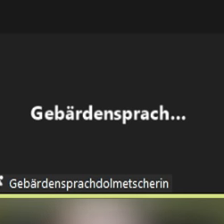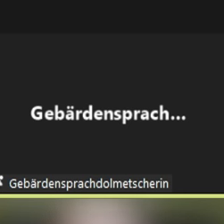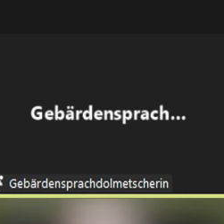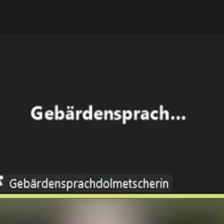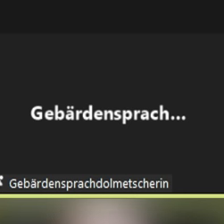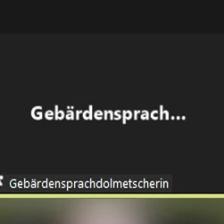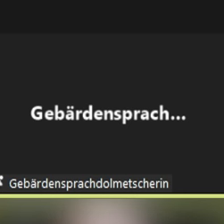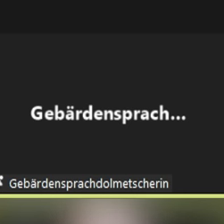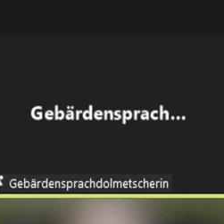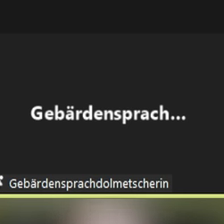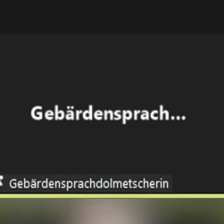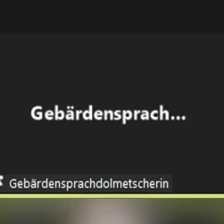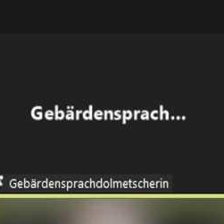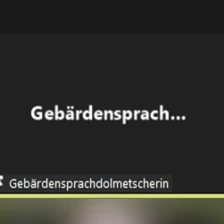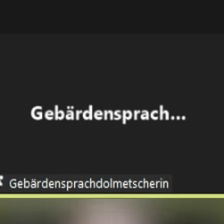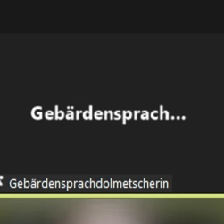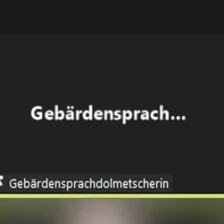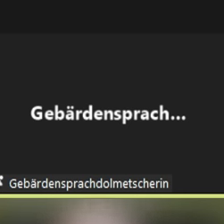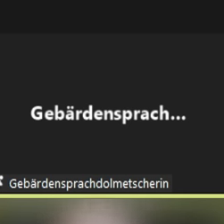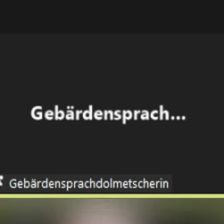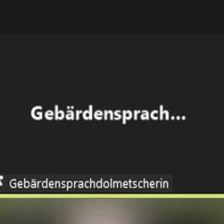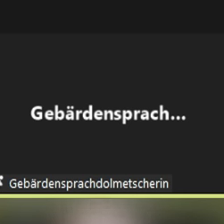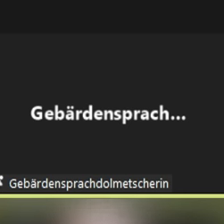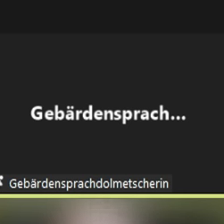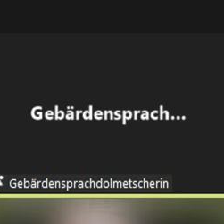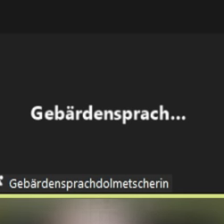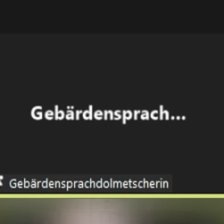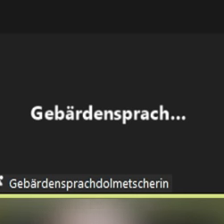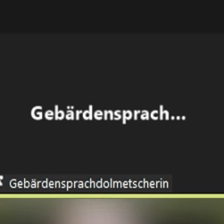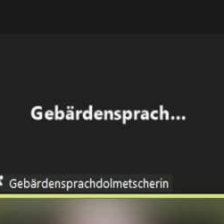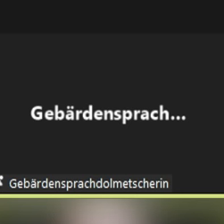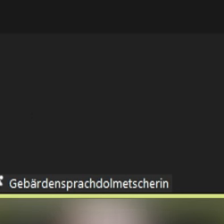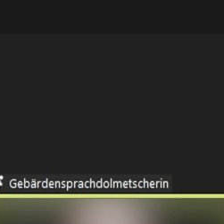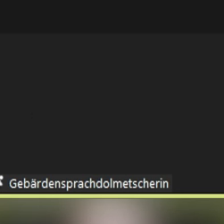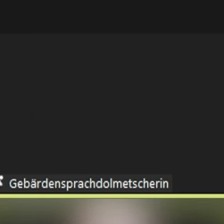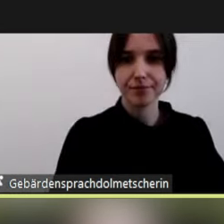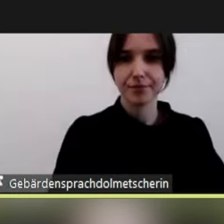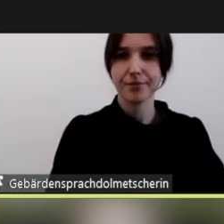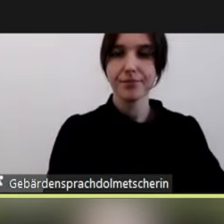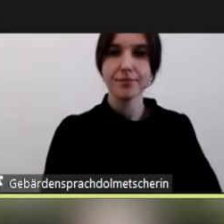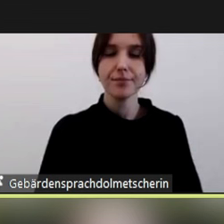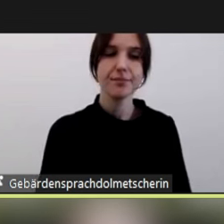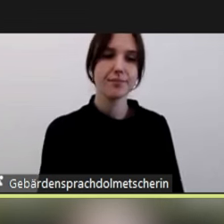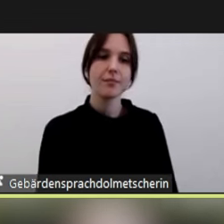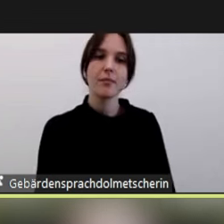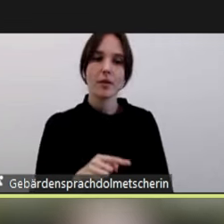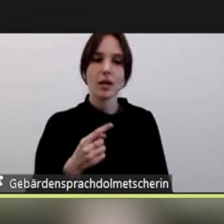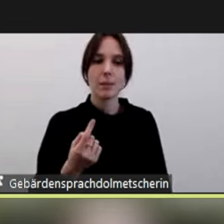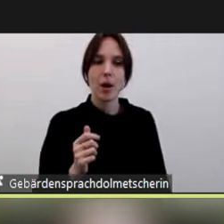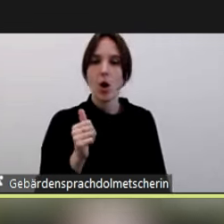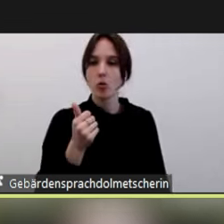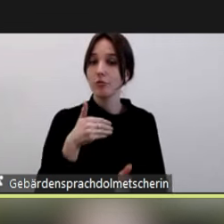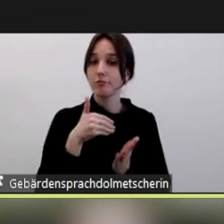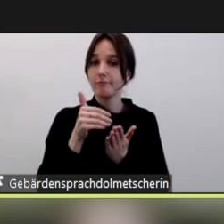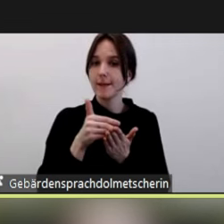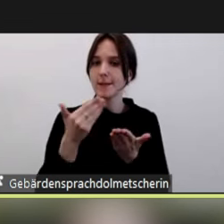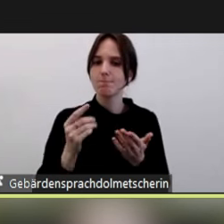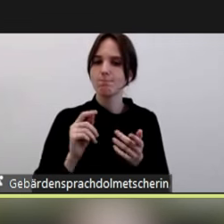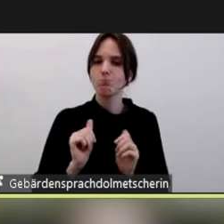Da steigen wir ein mit einem quantitativen Teil, wo wirklich erstmal so deskriptiv dargestellt wird,